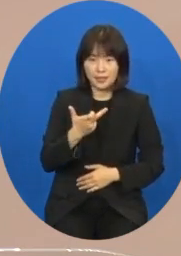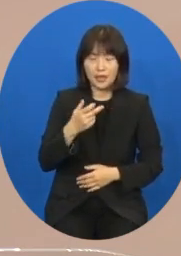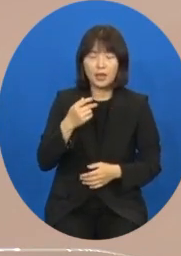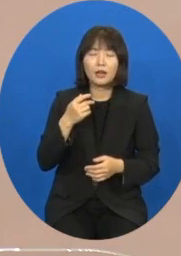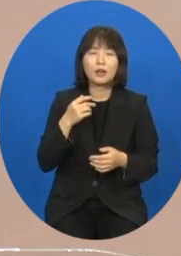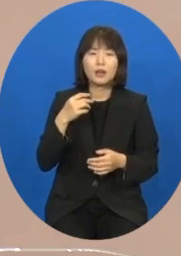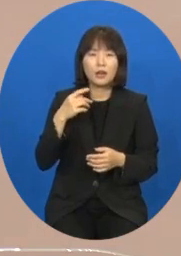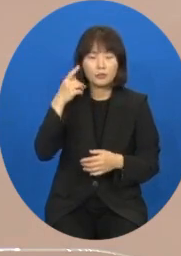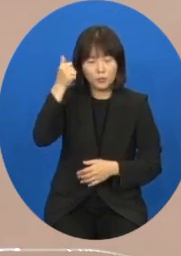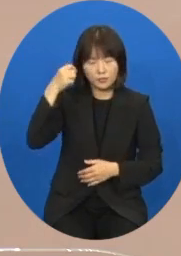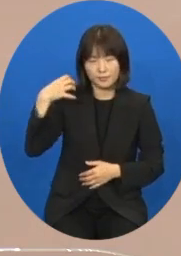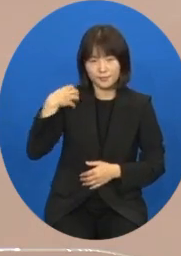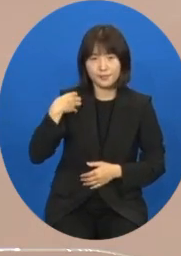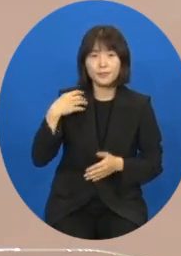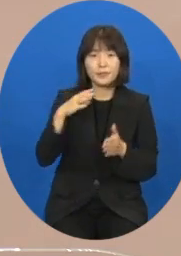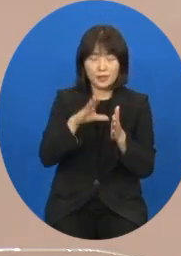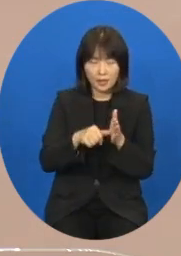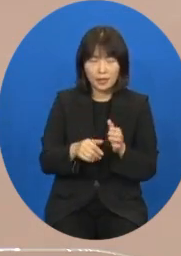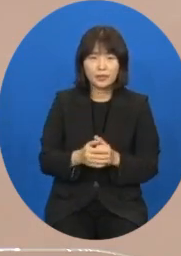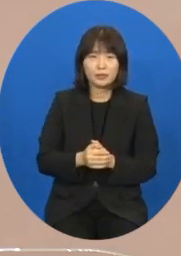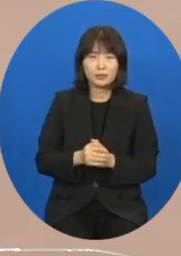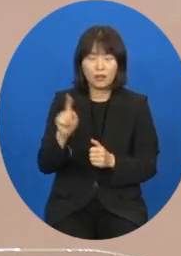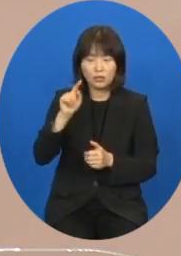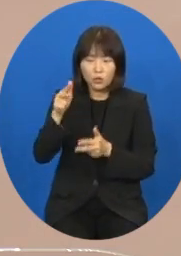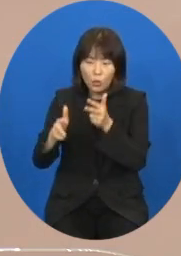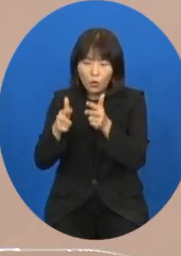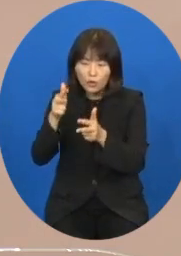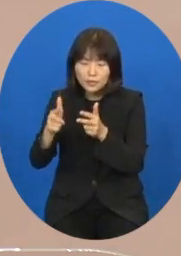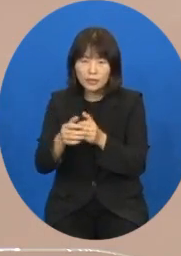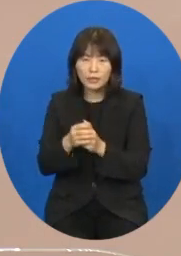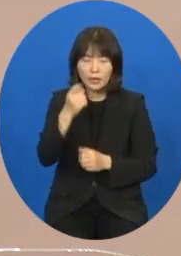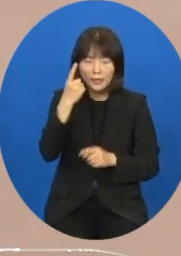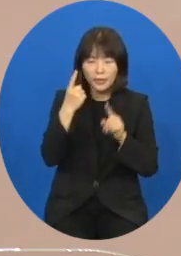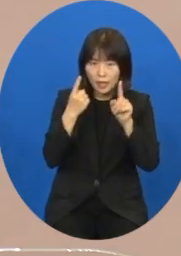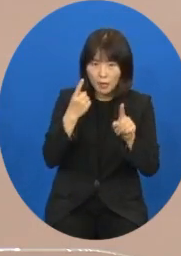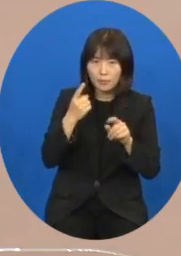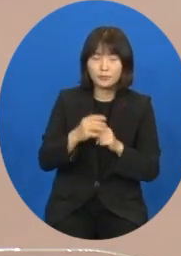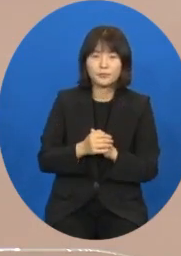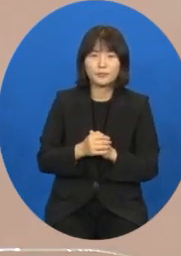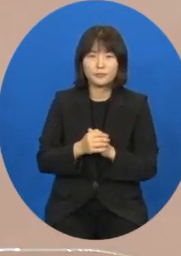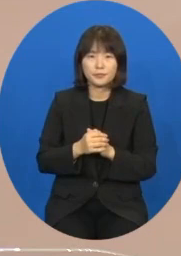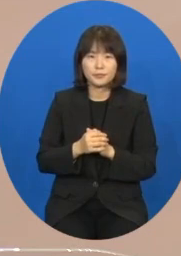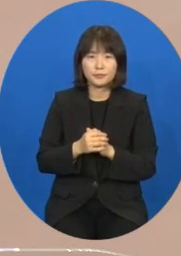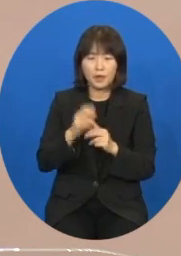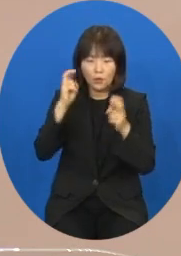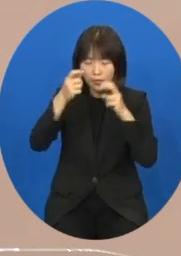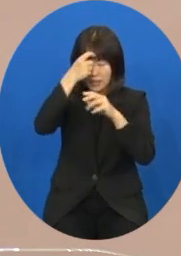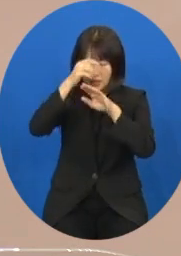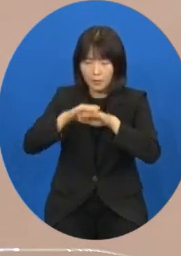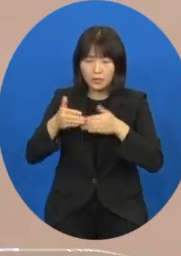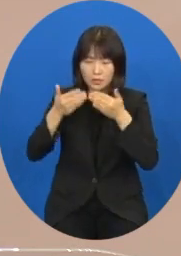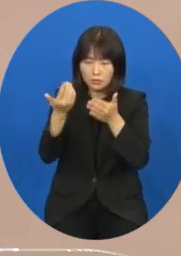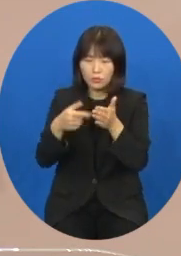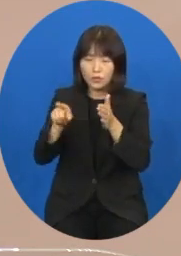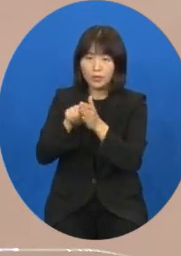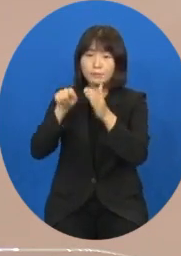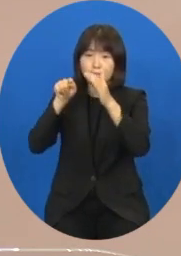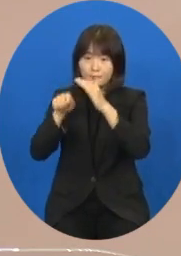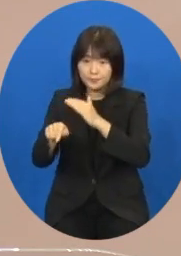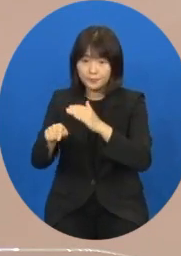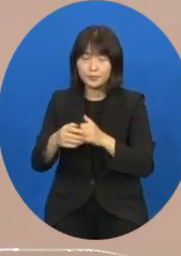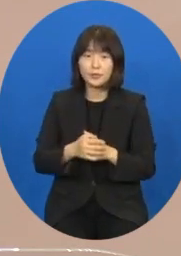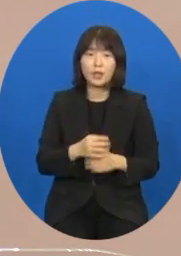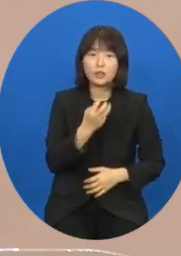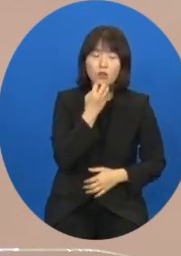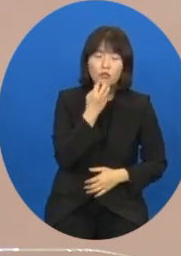반월공단의 어느 공장에 제가 매월 한번 기업 예배를 드리러 갔었는데 서울에 있는